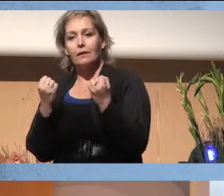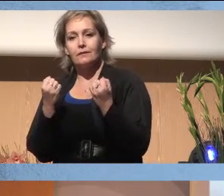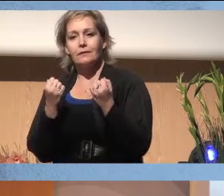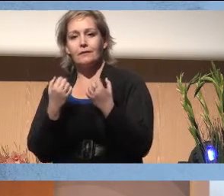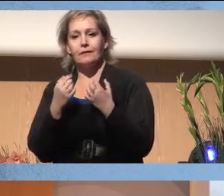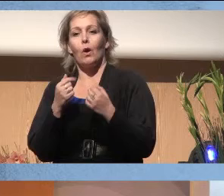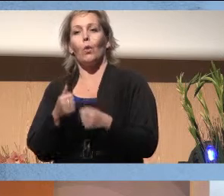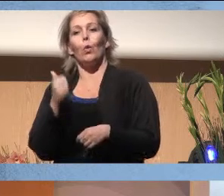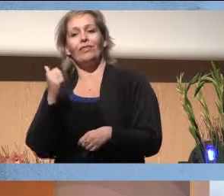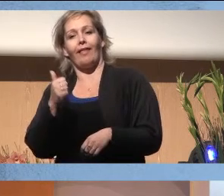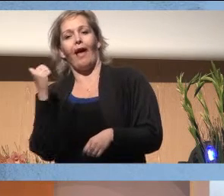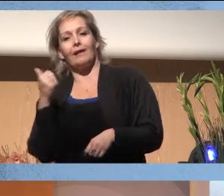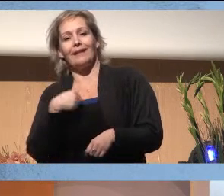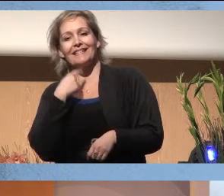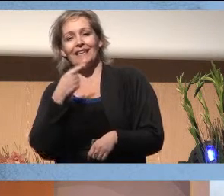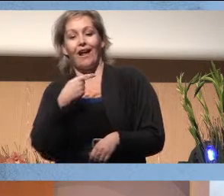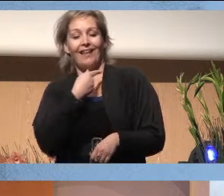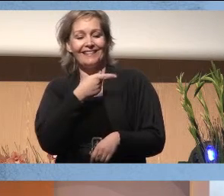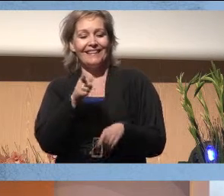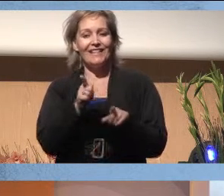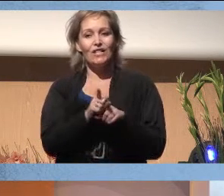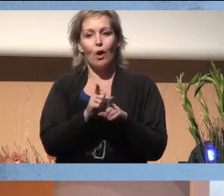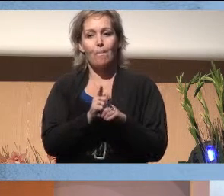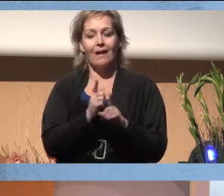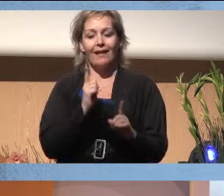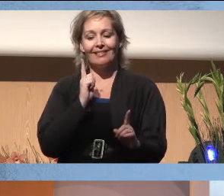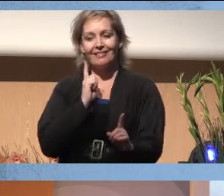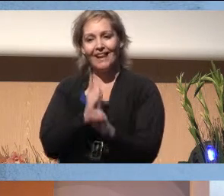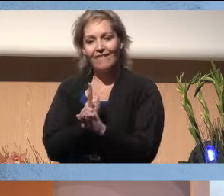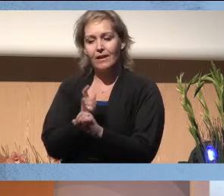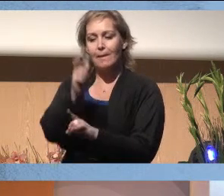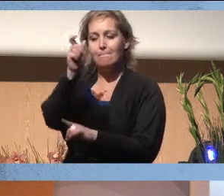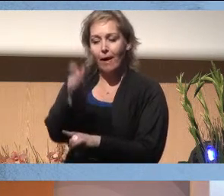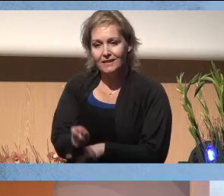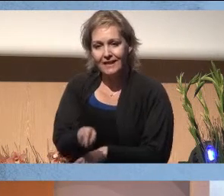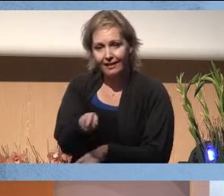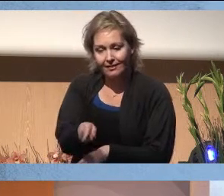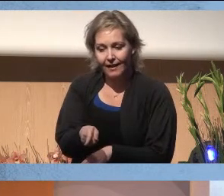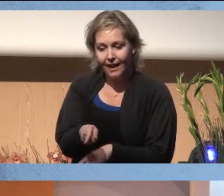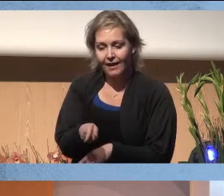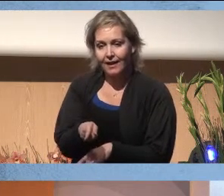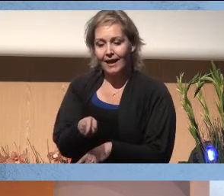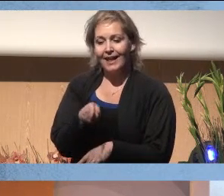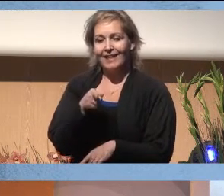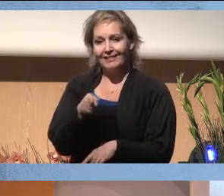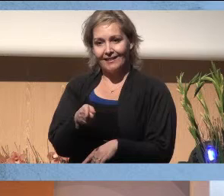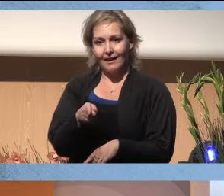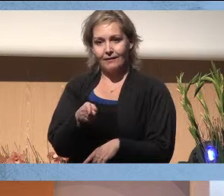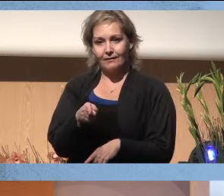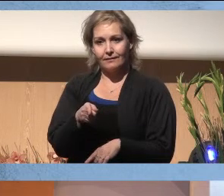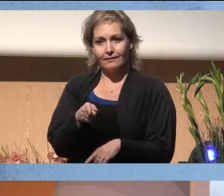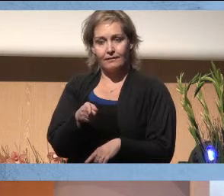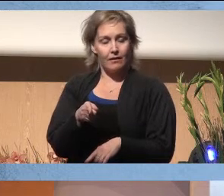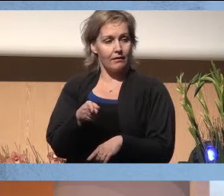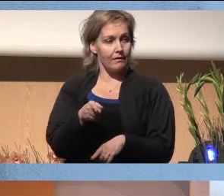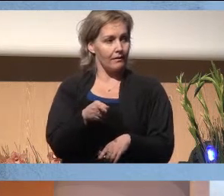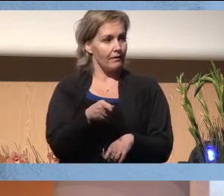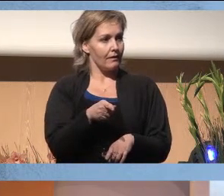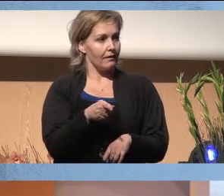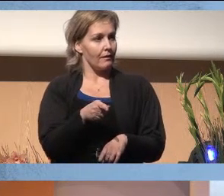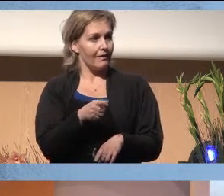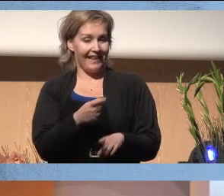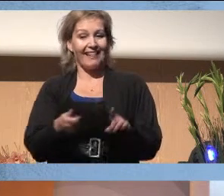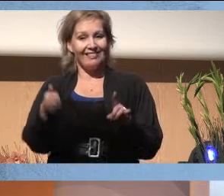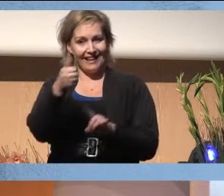ut der. Så jeg sier at de som treffer pasientene, det er direktørene.